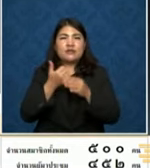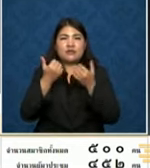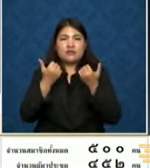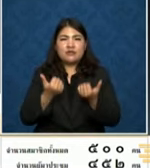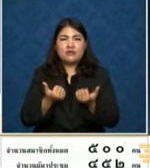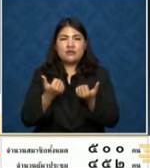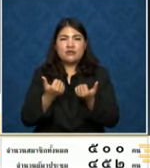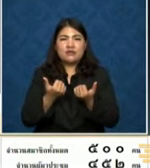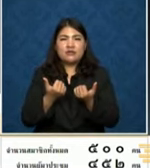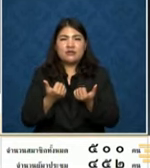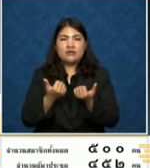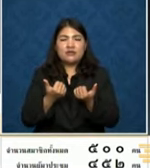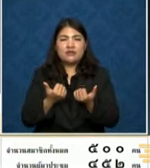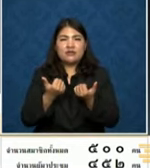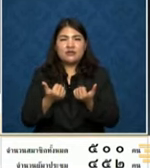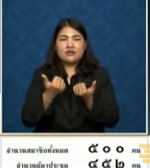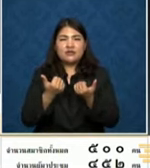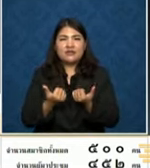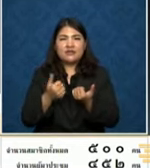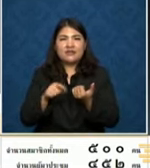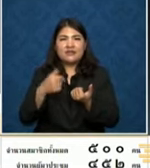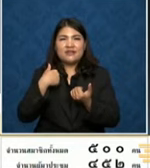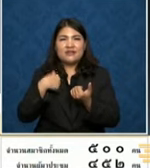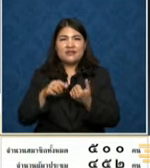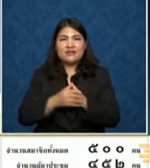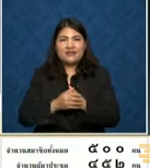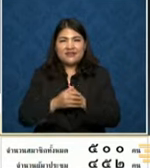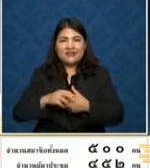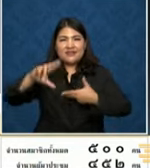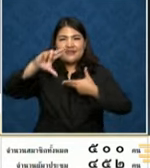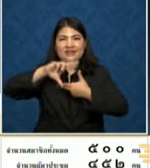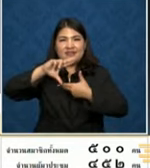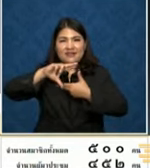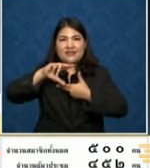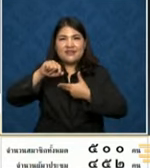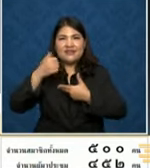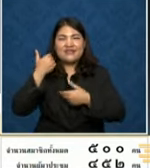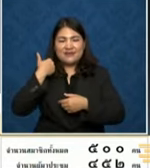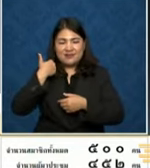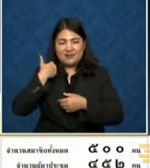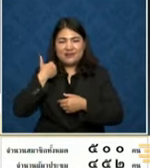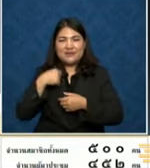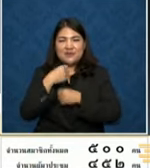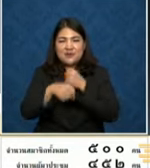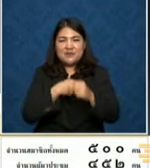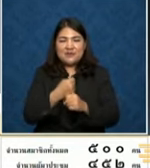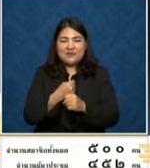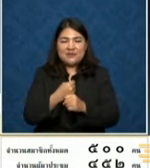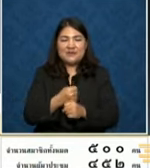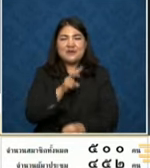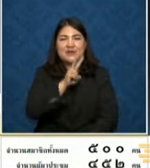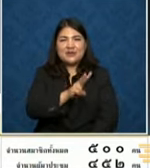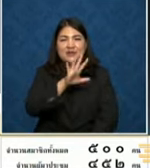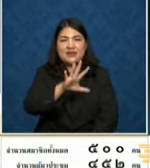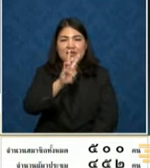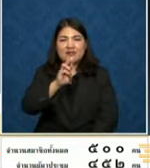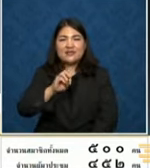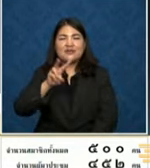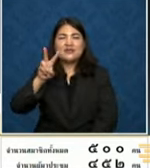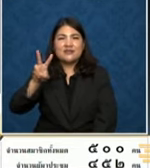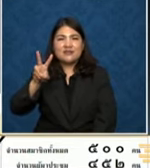เลือกตั้งพรรคพลังประชารัฐแล้วก็ประกาศชัดเจนตั้งแต่ปี